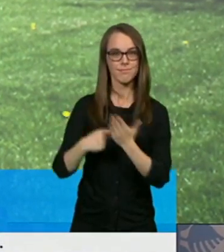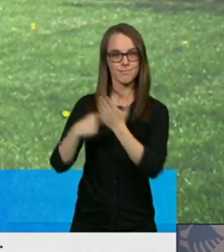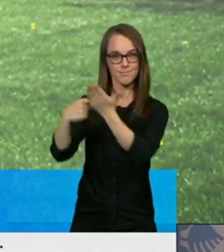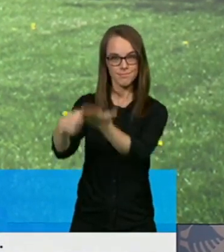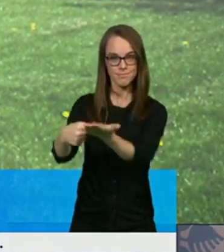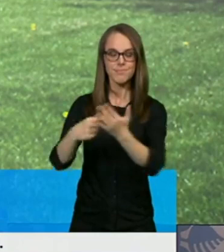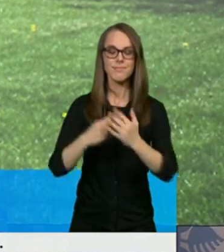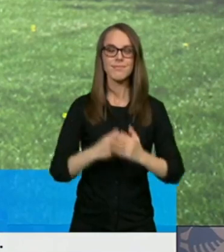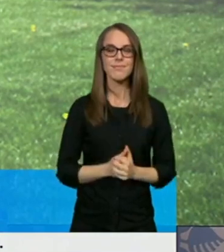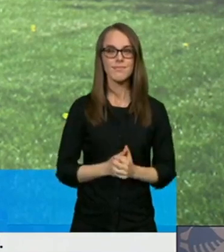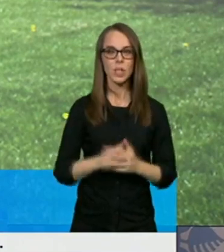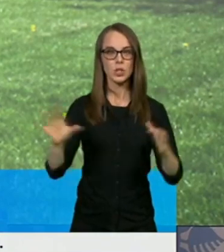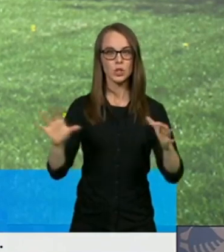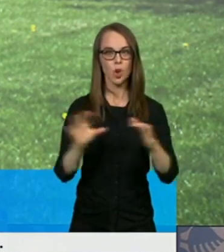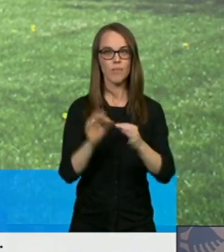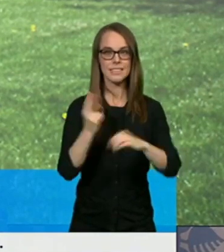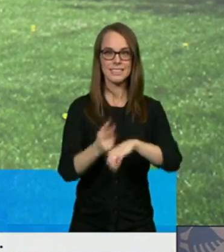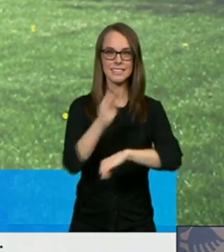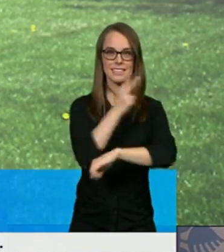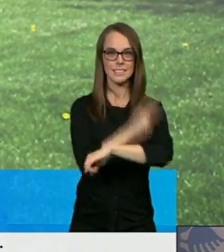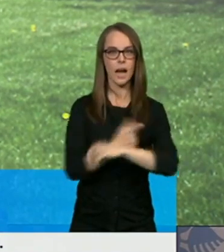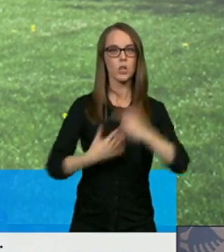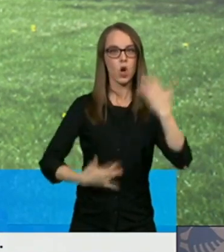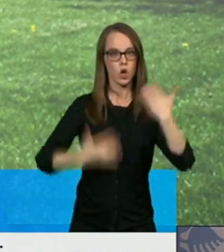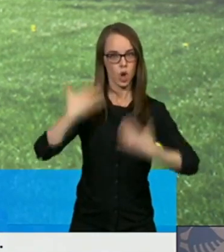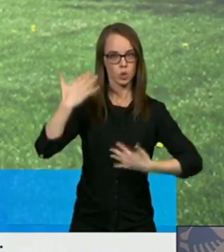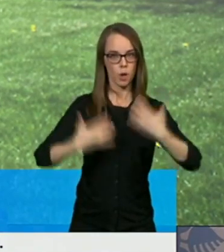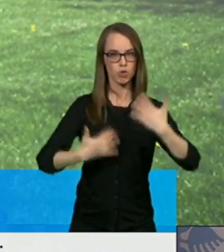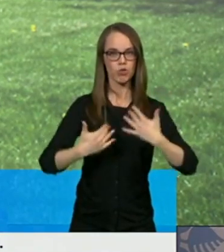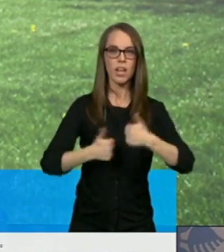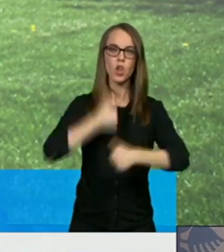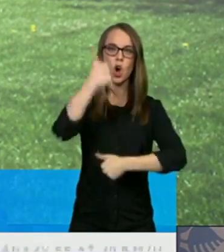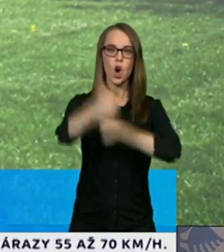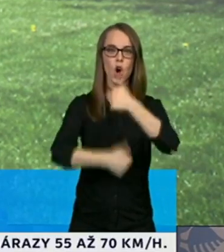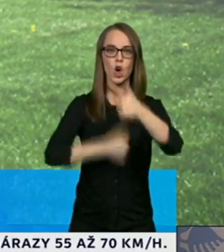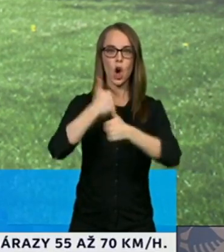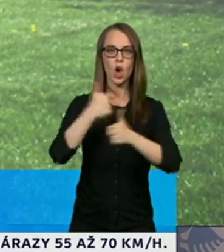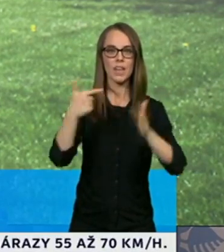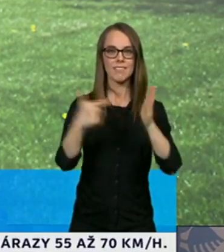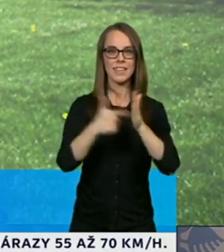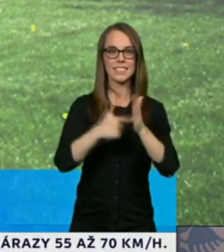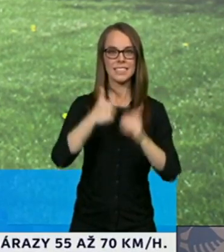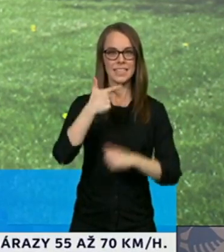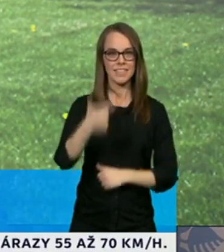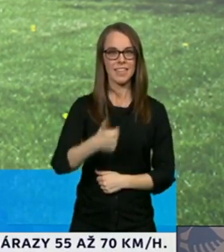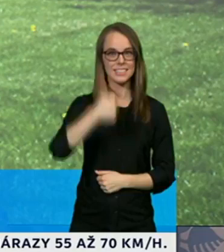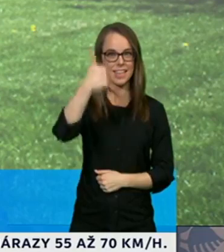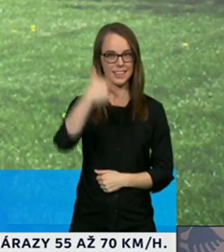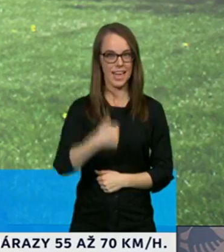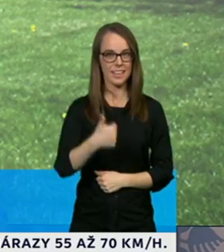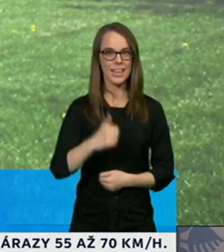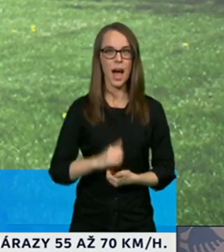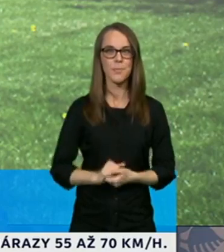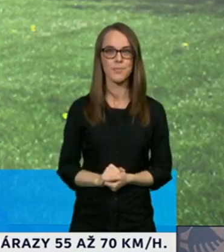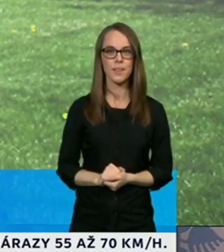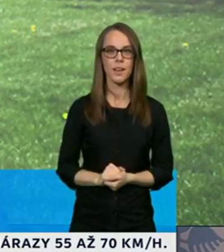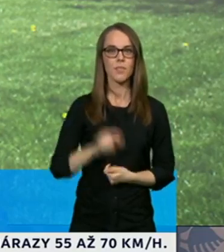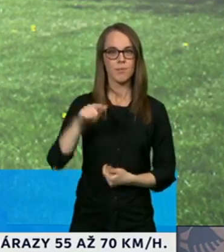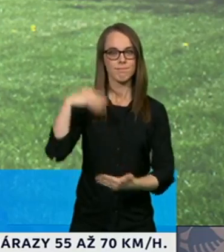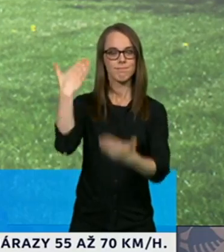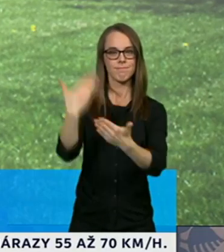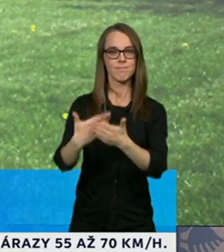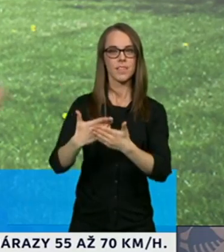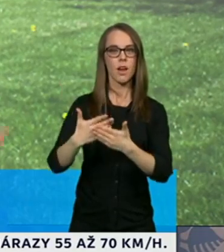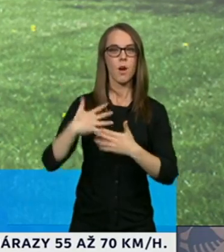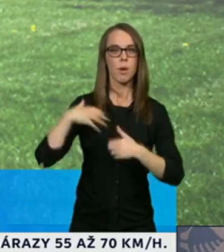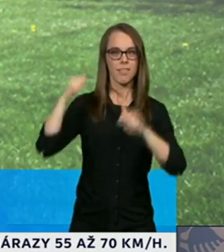novelu zákona o státním rozpočtu na rok 2021 vládě a poslanecké sněmovně parlamentu České republiky.